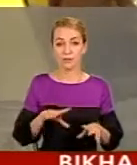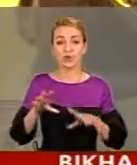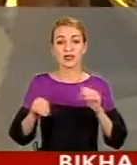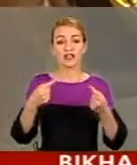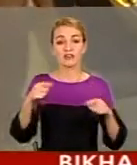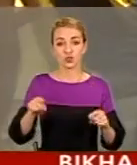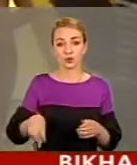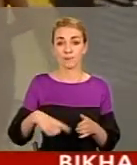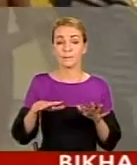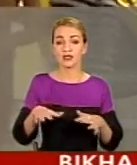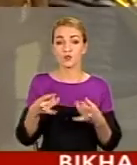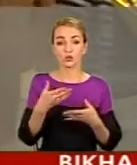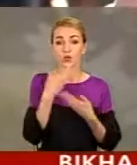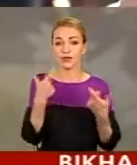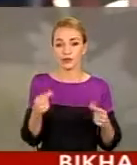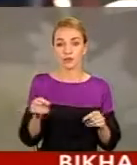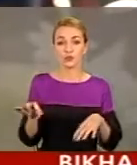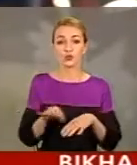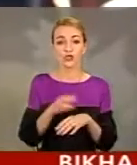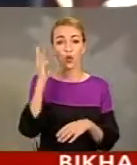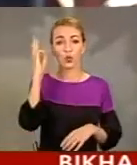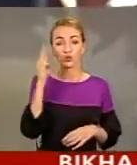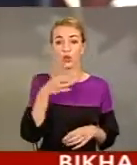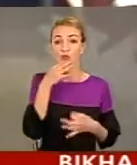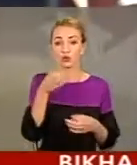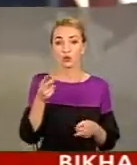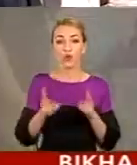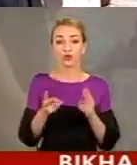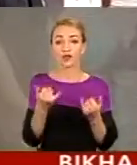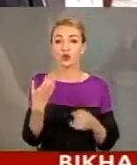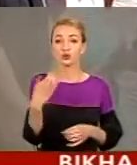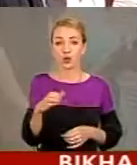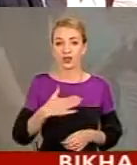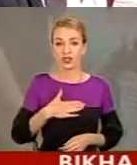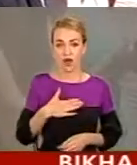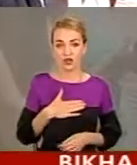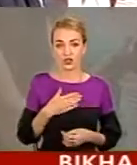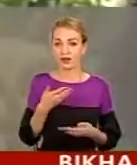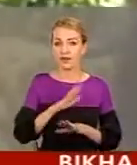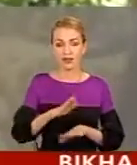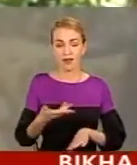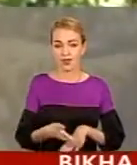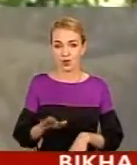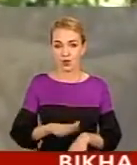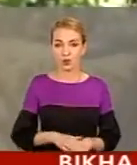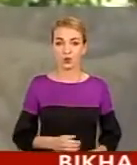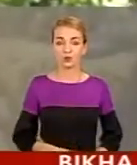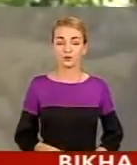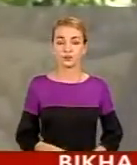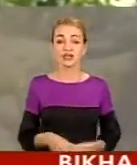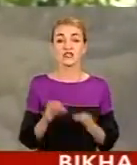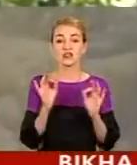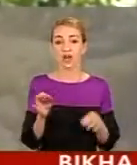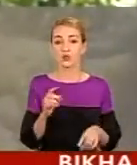в іншому місці просто ніде. Дружина консула Рита констатує, готувати для сотні наших нелегко. Звичайно,